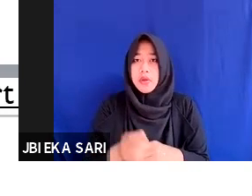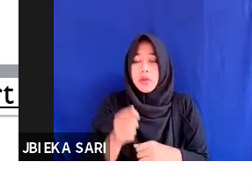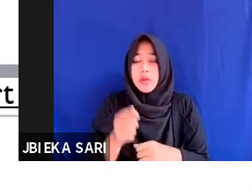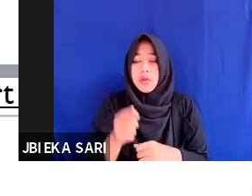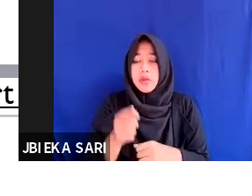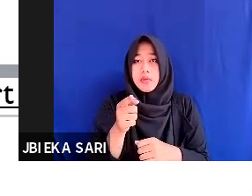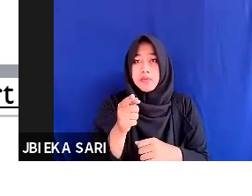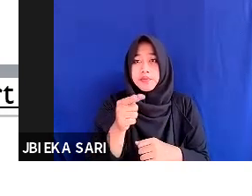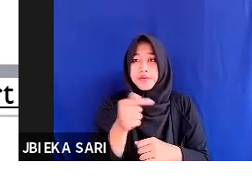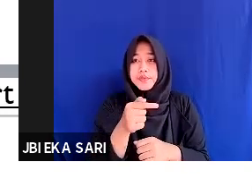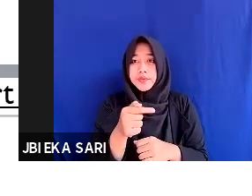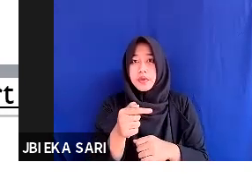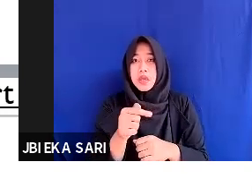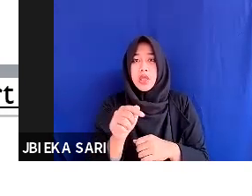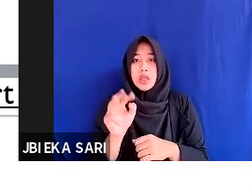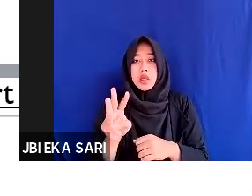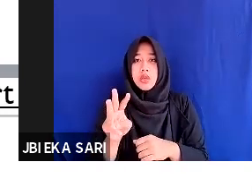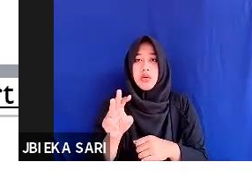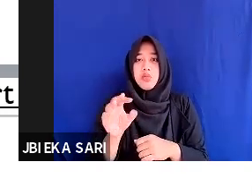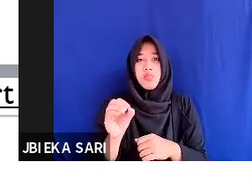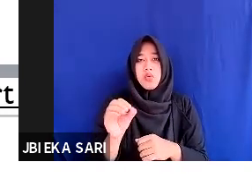ya, 30-an%, ada yang